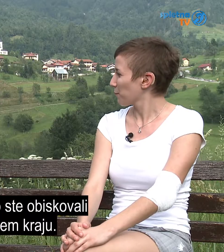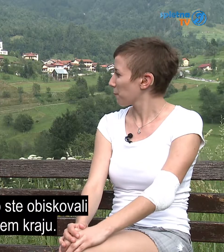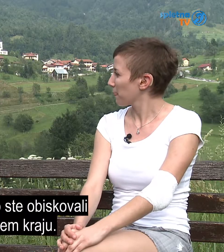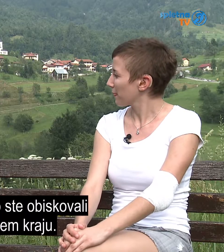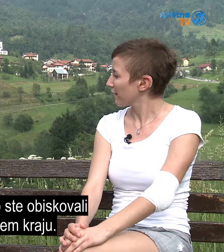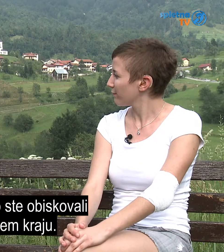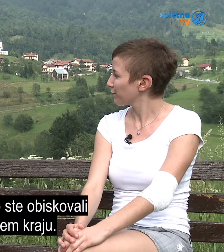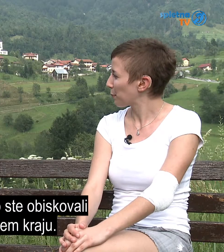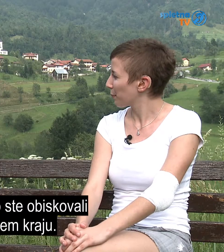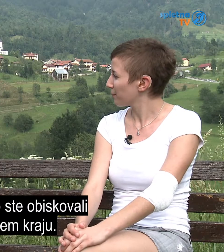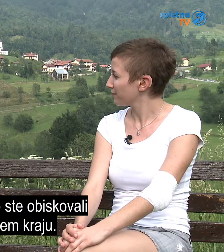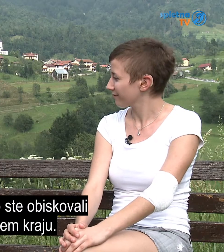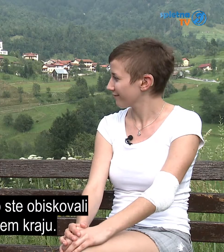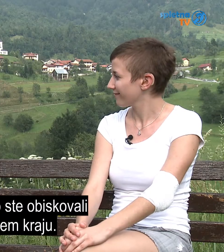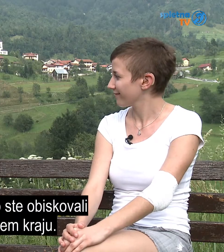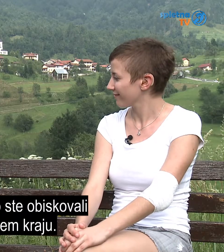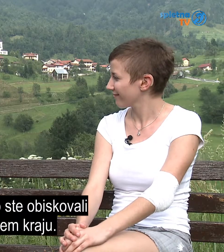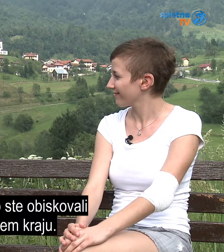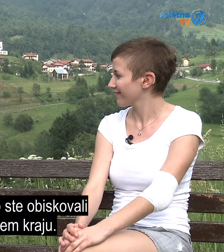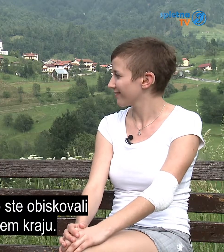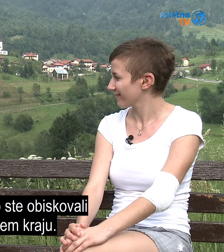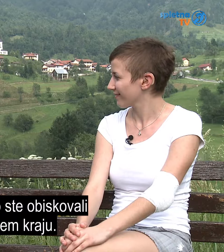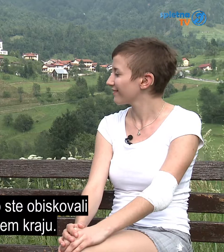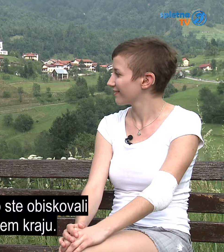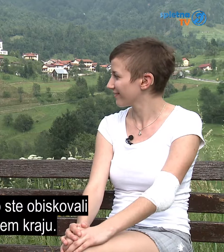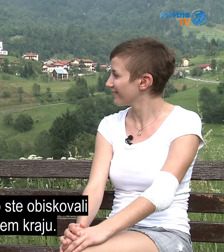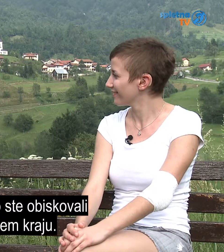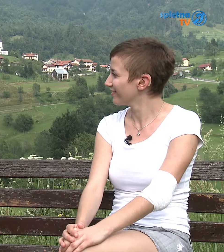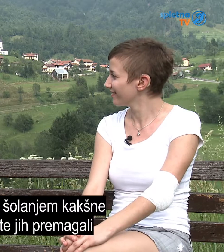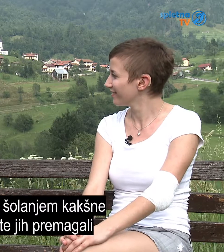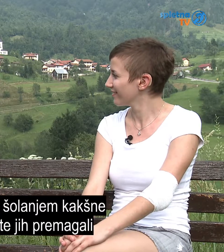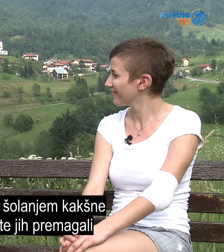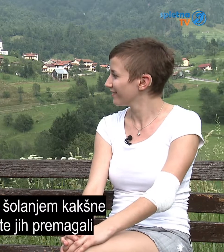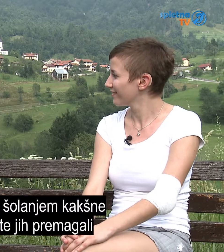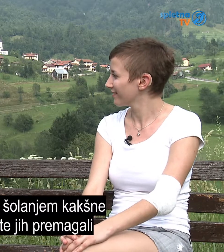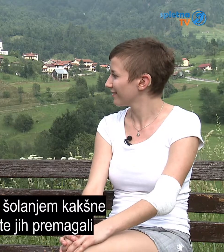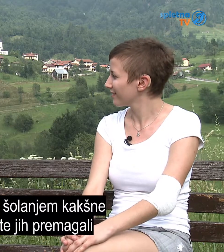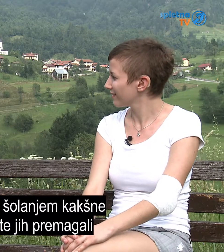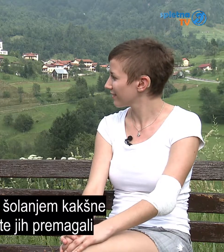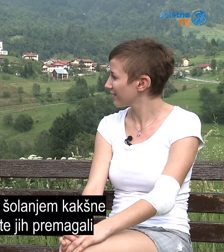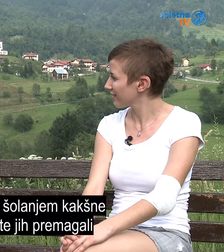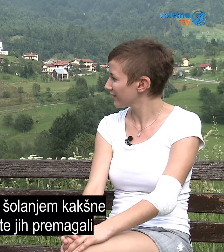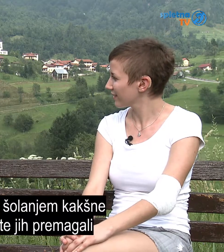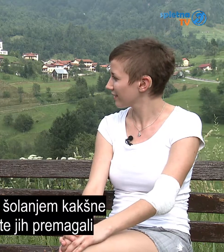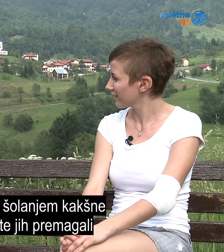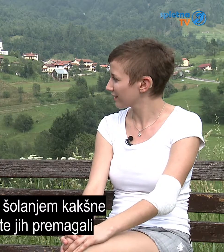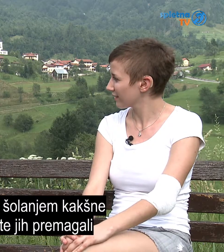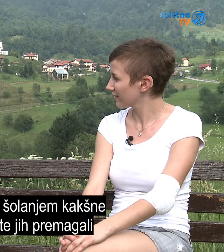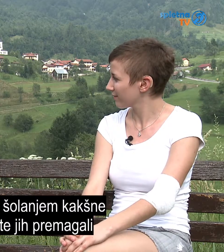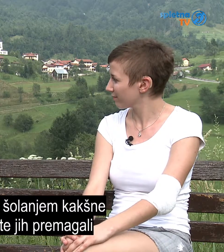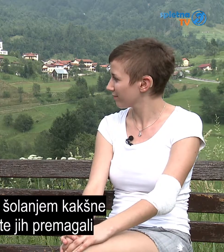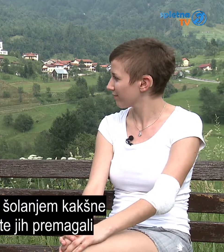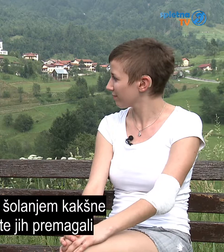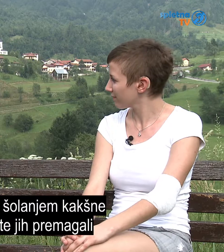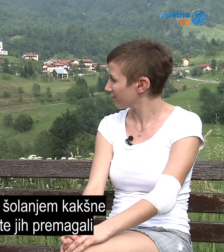Ste obiskovali osnovno šolo v domačem kraju. Me sprašala, ali ste imeli včasih v šoli kakšne